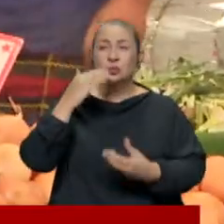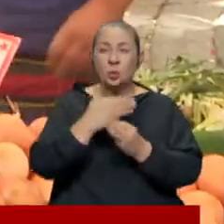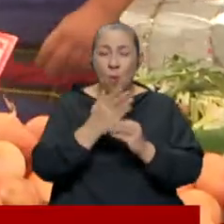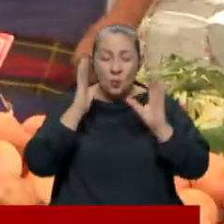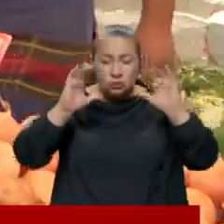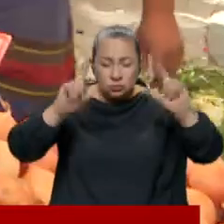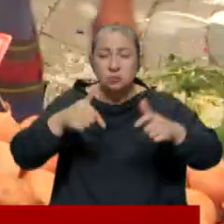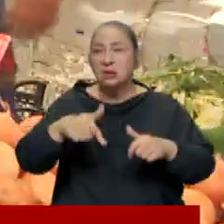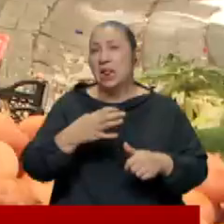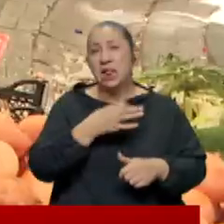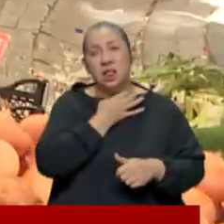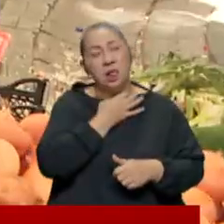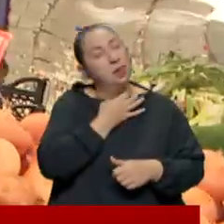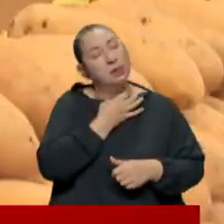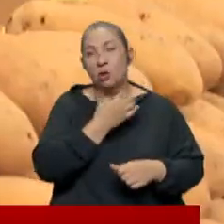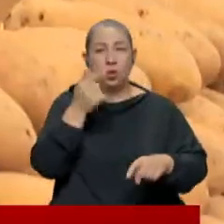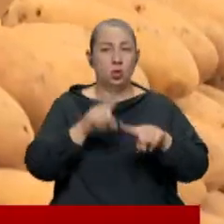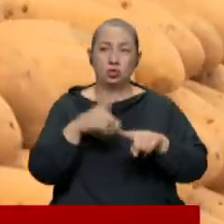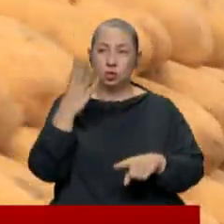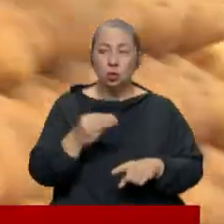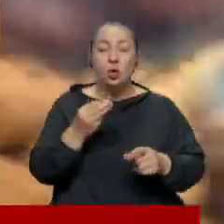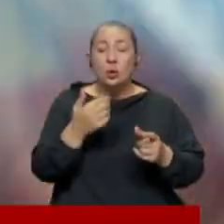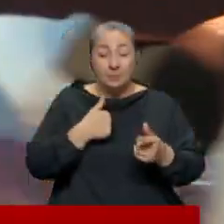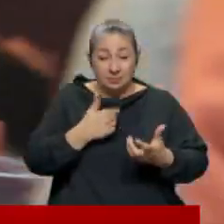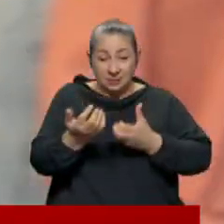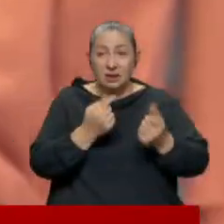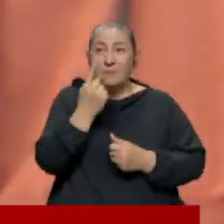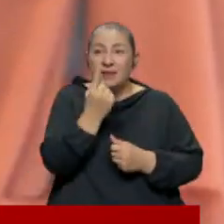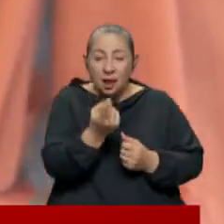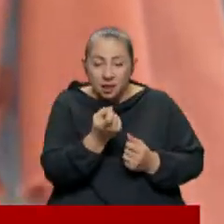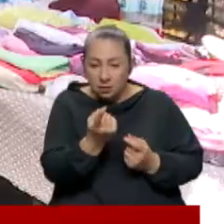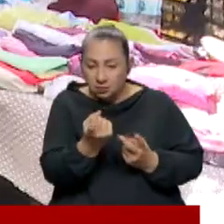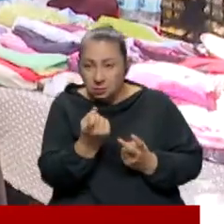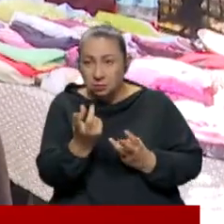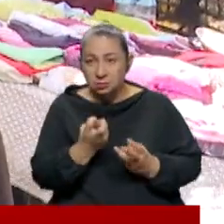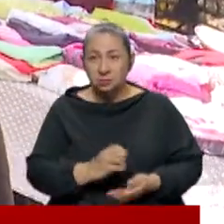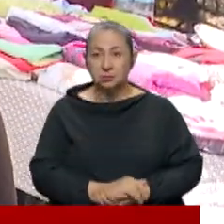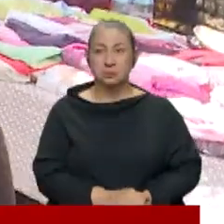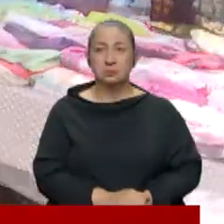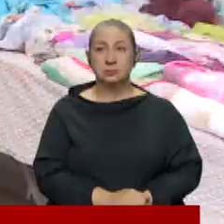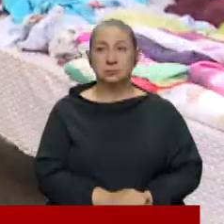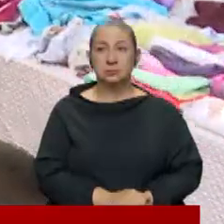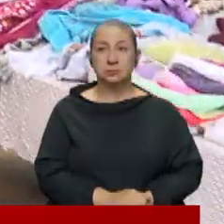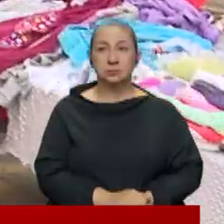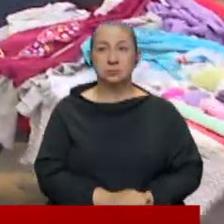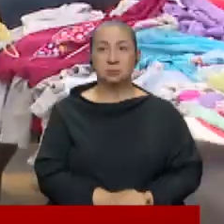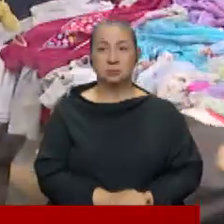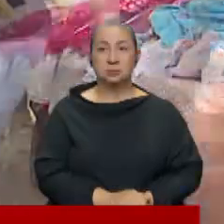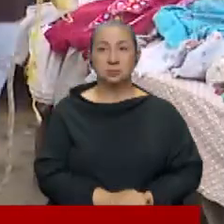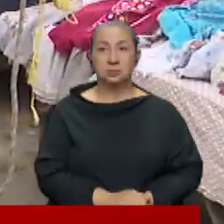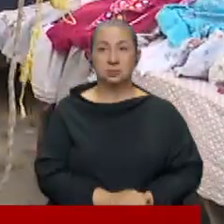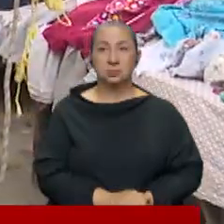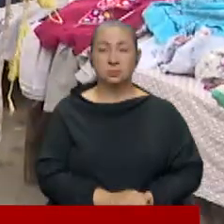da artık dar gelirli için lüks oldu. Tüketici tane hesabı yaparak alıyor. Baksana soğana bak 10 milyon. Yani bu normal bir şey